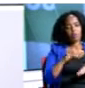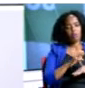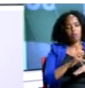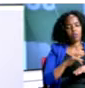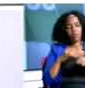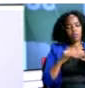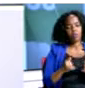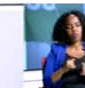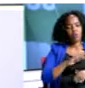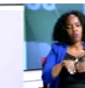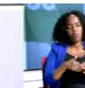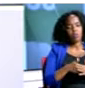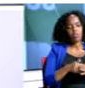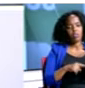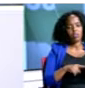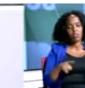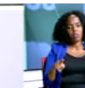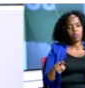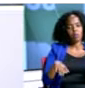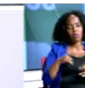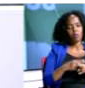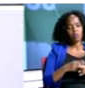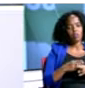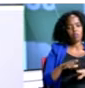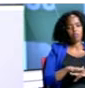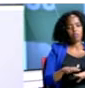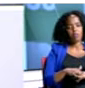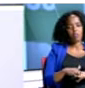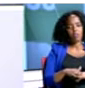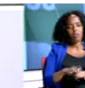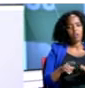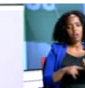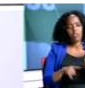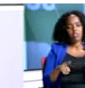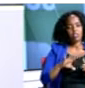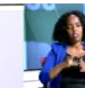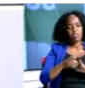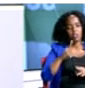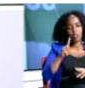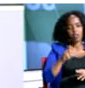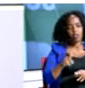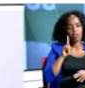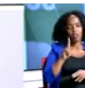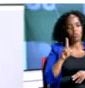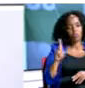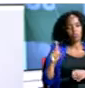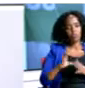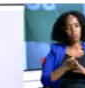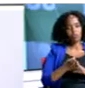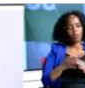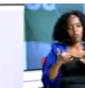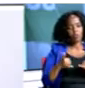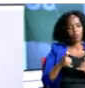danda'an hundumarratti agarsiisamu nama muraasarratti agarsiisaa kan jedhanis gaafatanirra jiru kanarrattis gaafii tokko tokko deebistanii Dr. Abdul Qadir